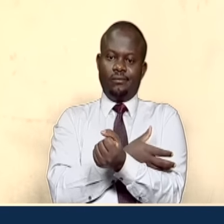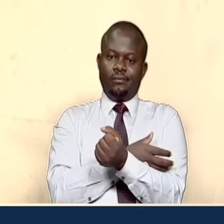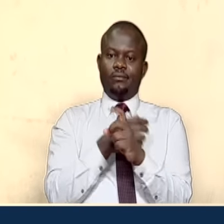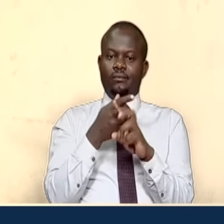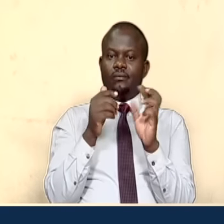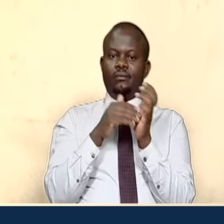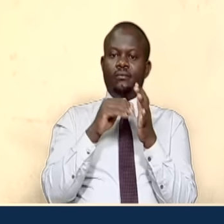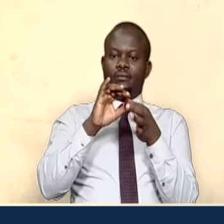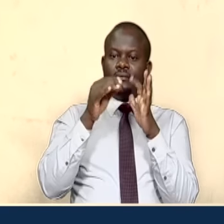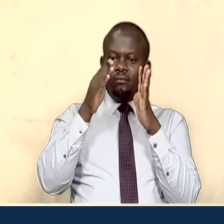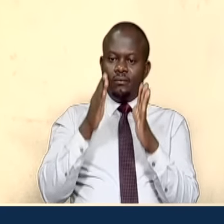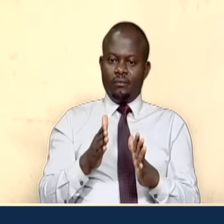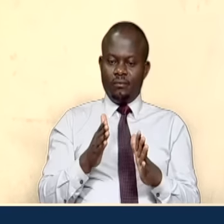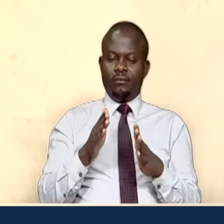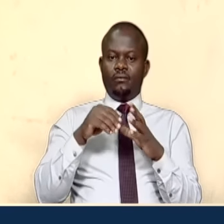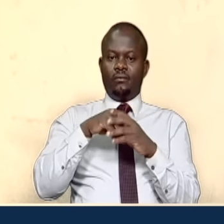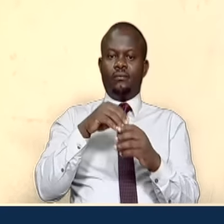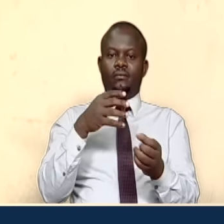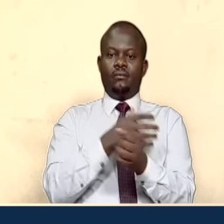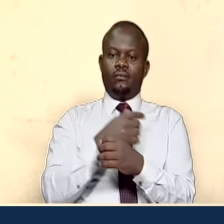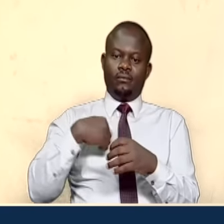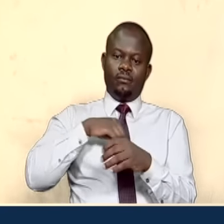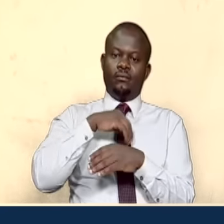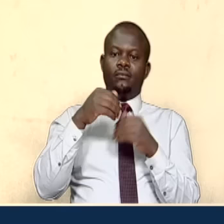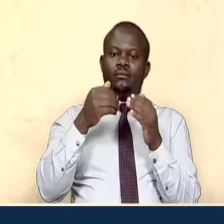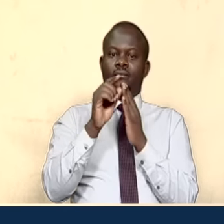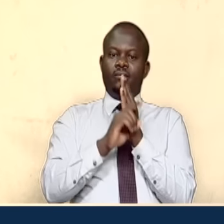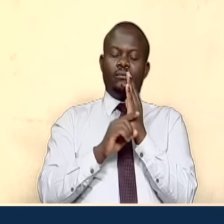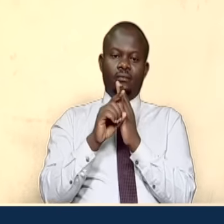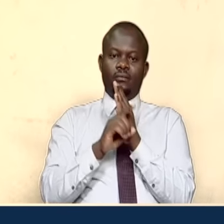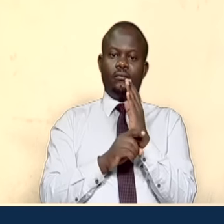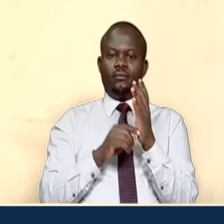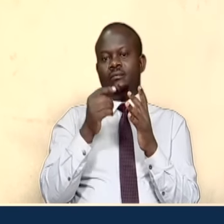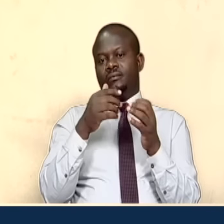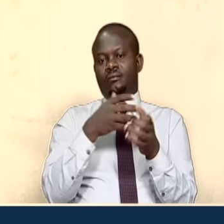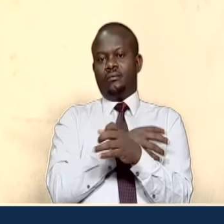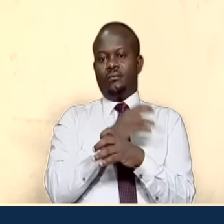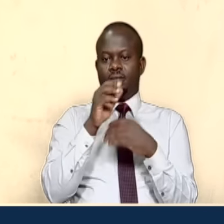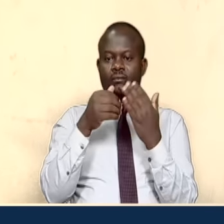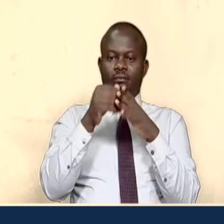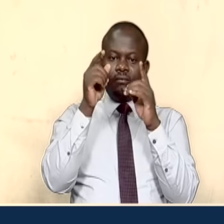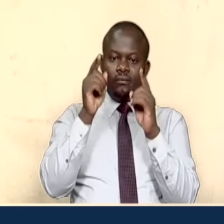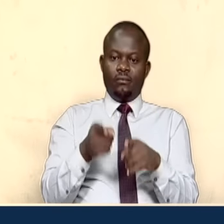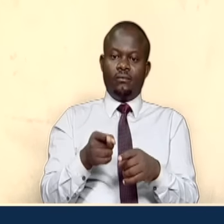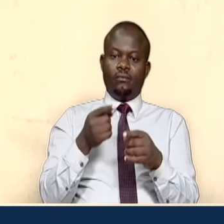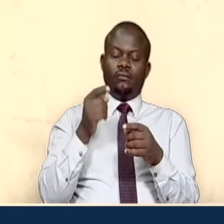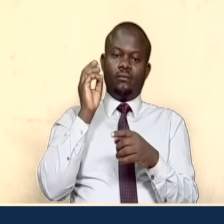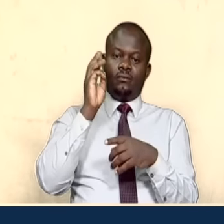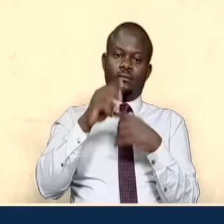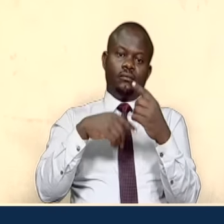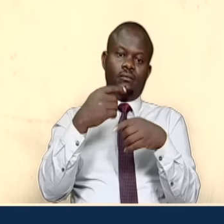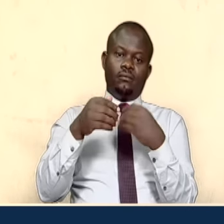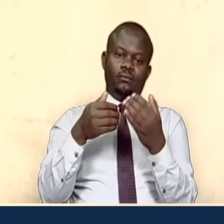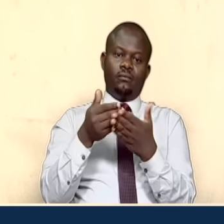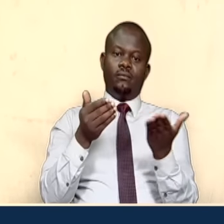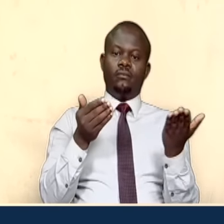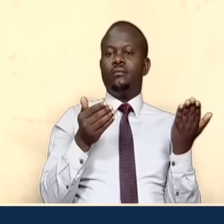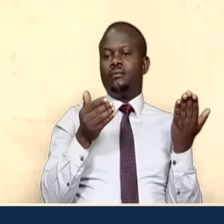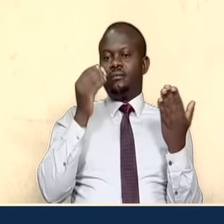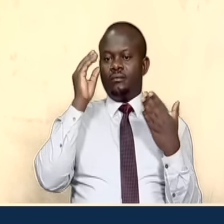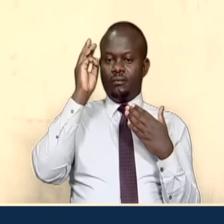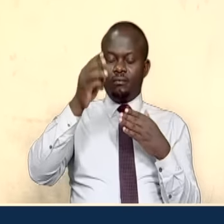mu bafatanyabikorwa, ari mu bushobozi bw'akarere, ahubwo ubushobozi buzabonekera rero tuzakomerezaho uriya mufatanyabikorwa